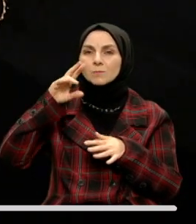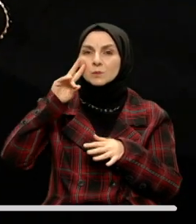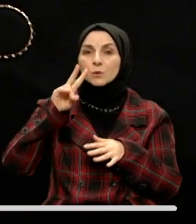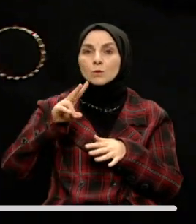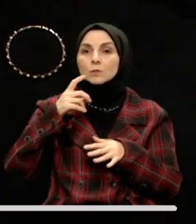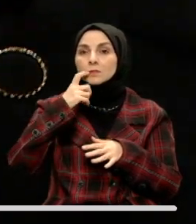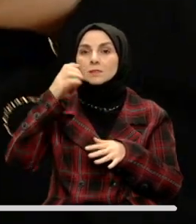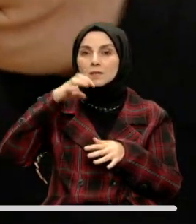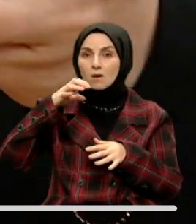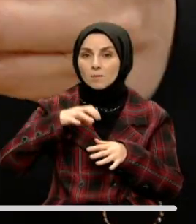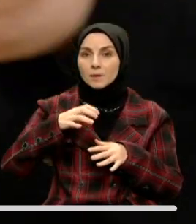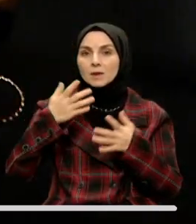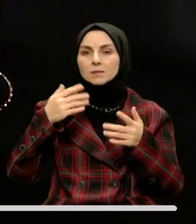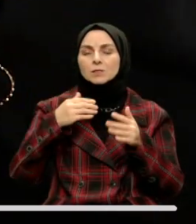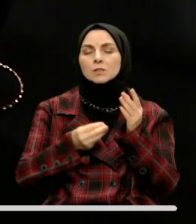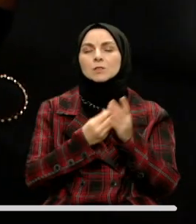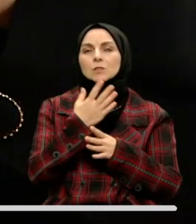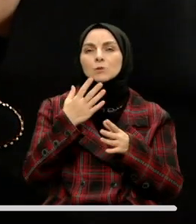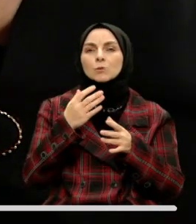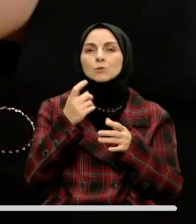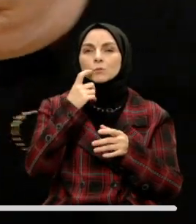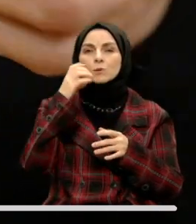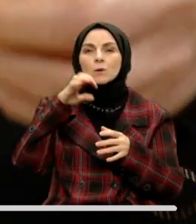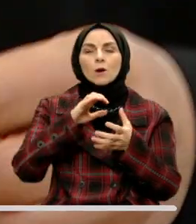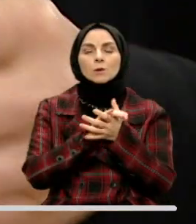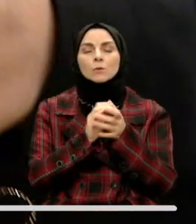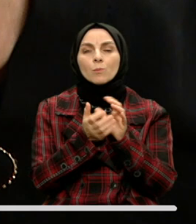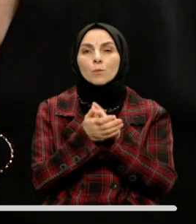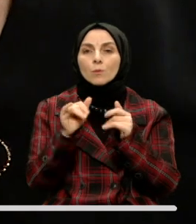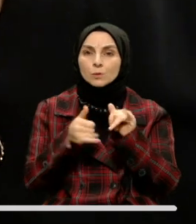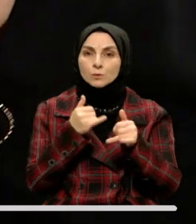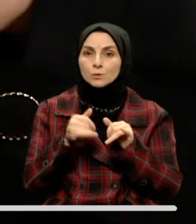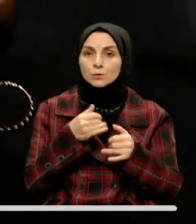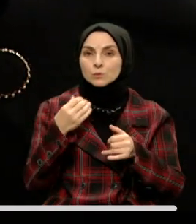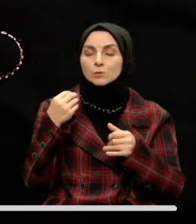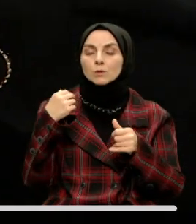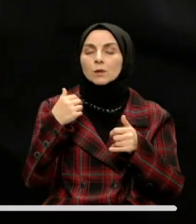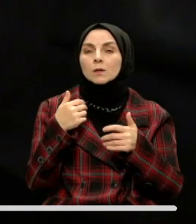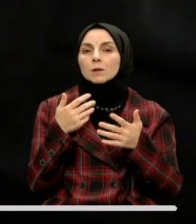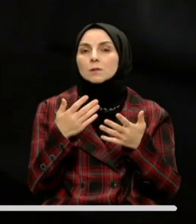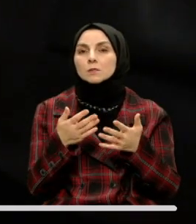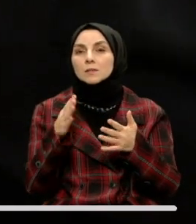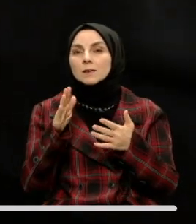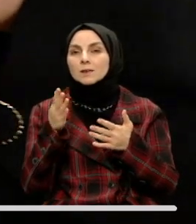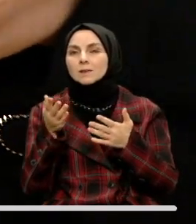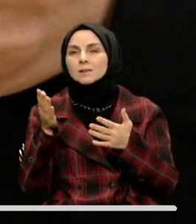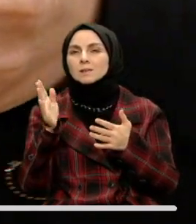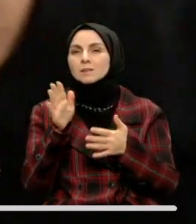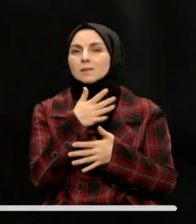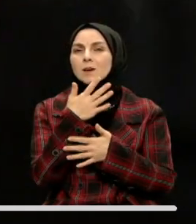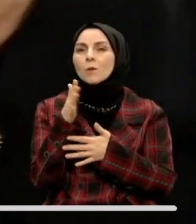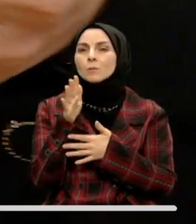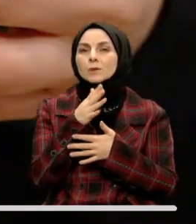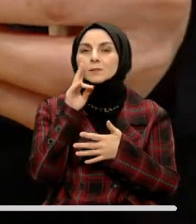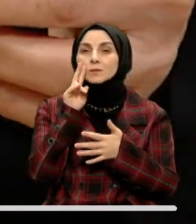mı yağdı? Çıkıyoruz, kar topu oynuyoruz, yedek kıyafetler var. Yaprağı fark etmesi, ilkbaharı, yazı sonbaharı